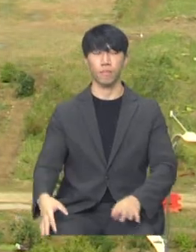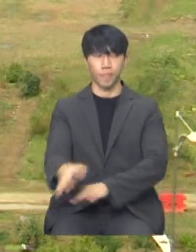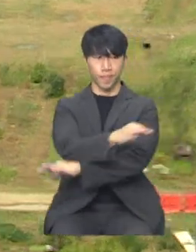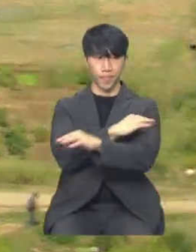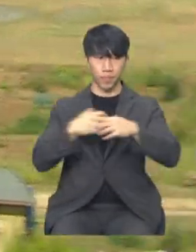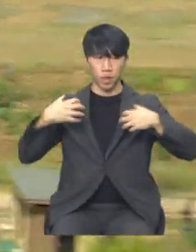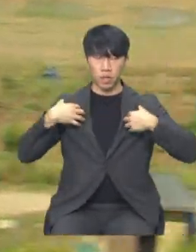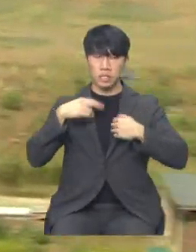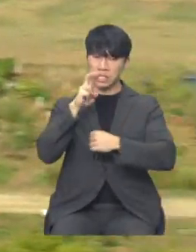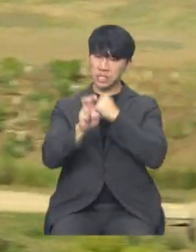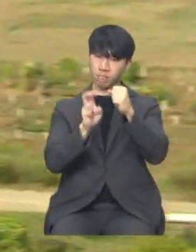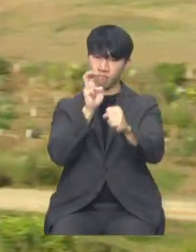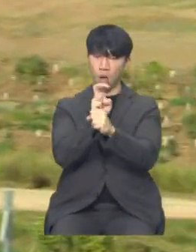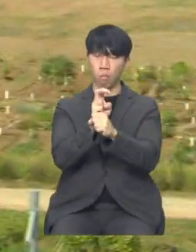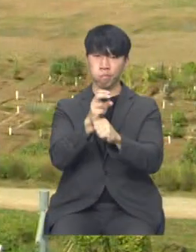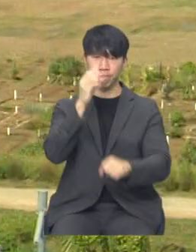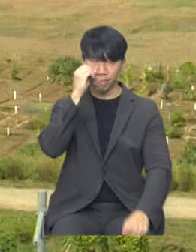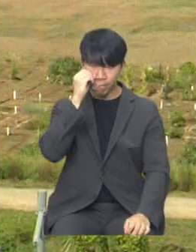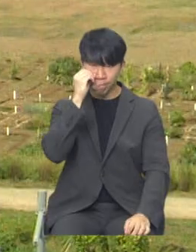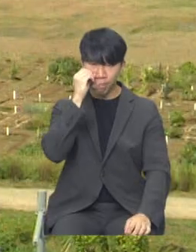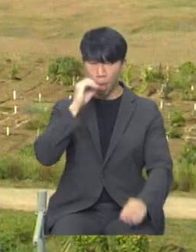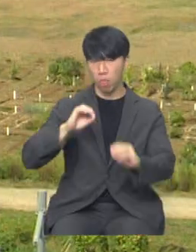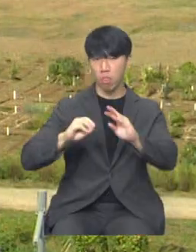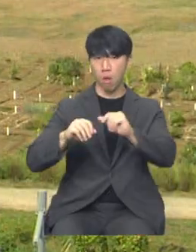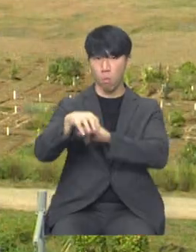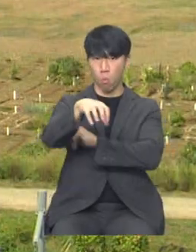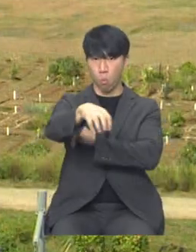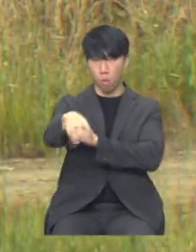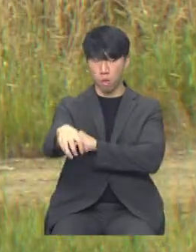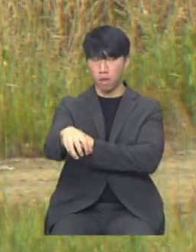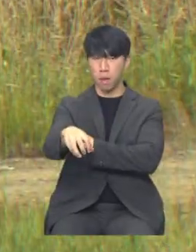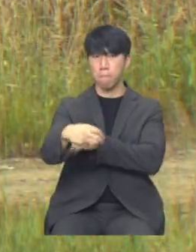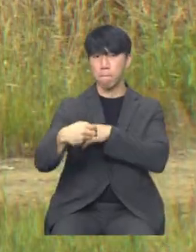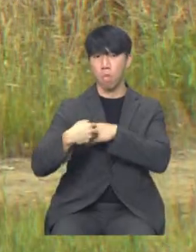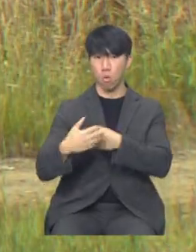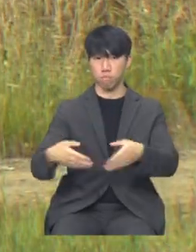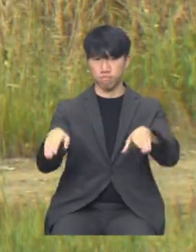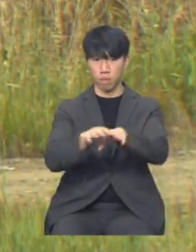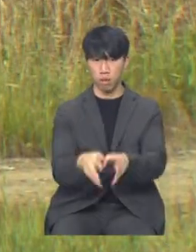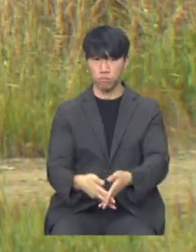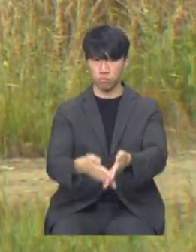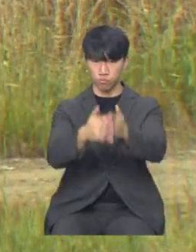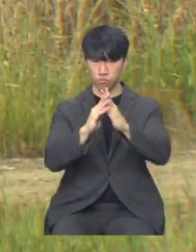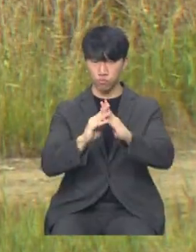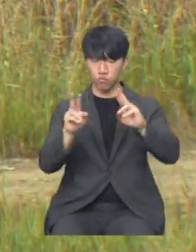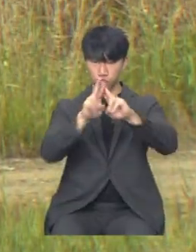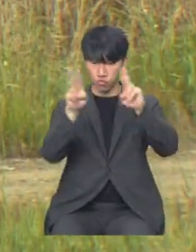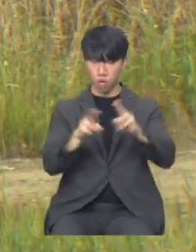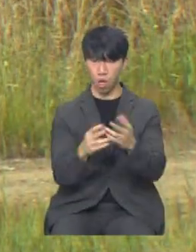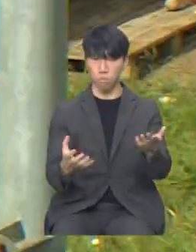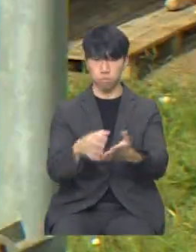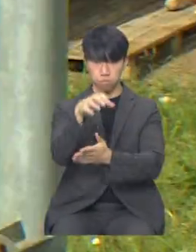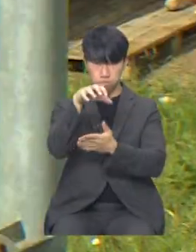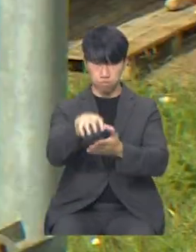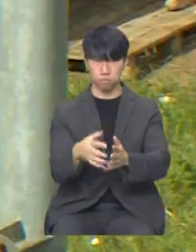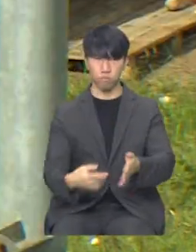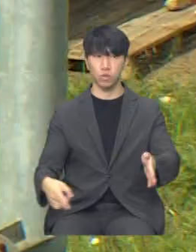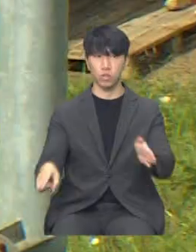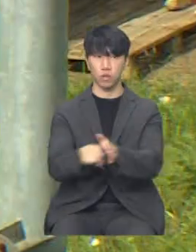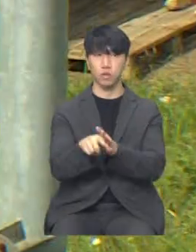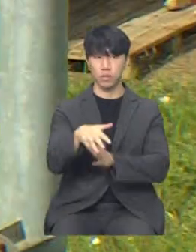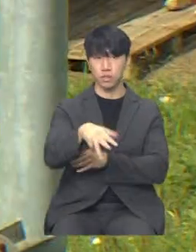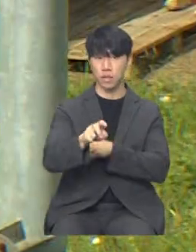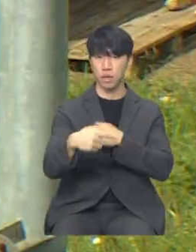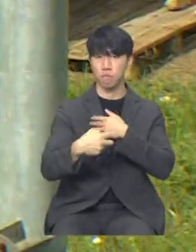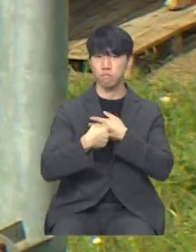경제청은 20년째 방치된 국제병원 부지에 의료시설 확충과 국제업무지구 활성화를 위해선 차병원